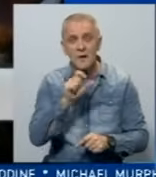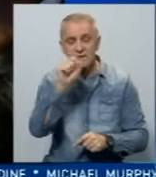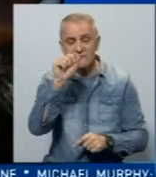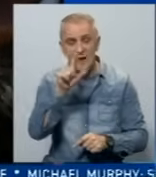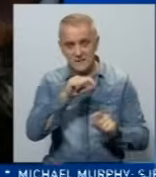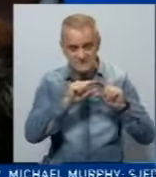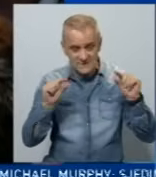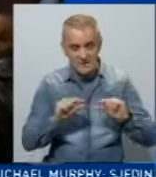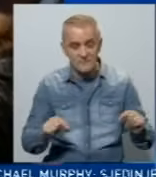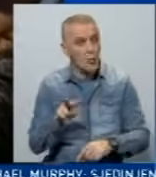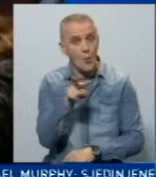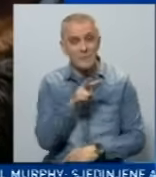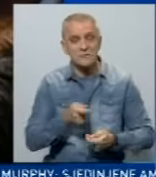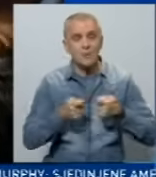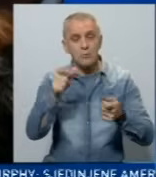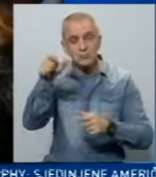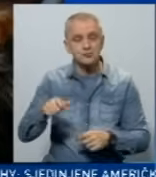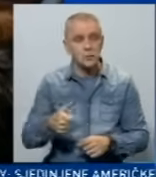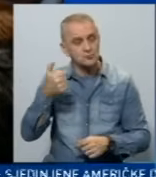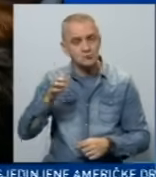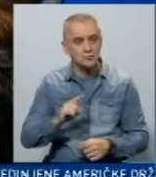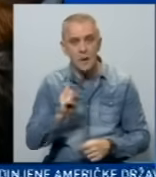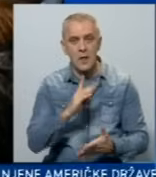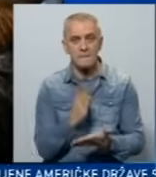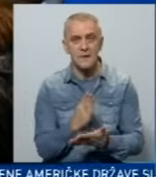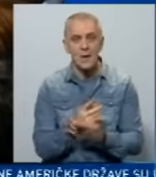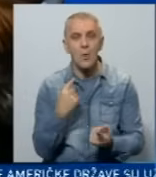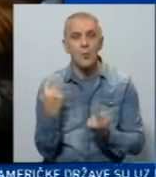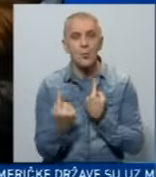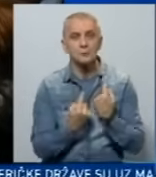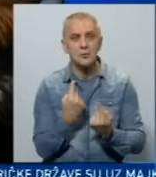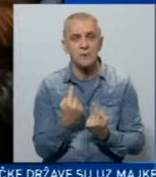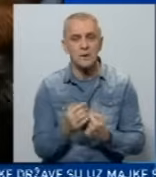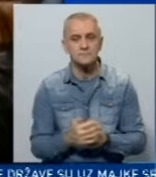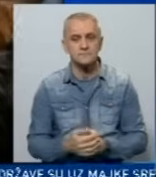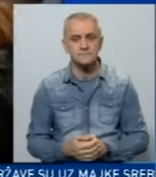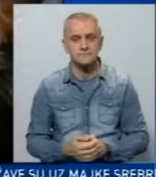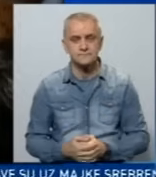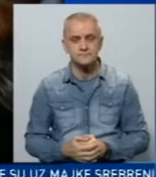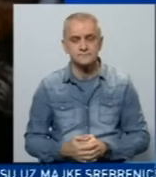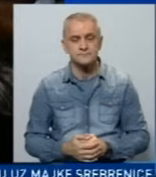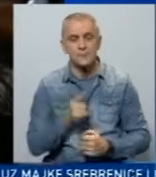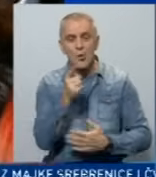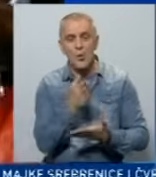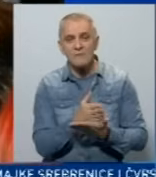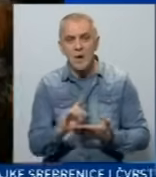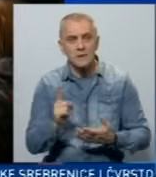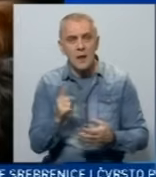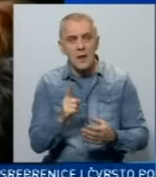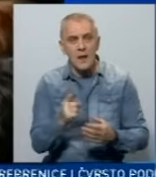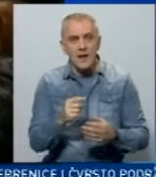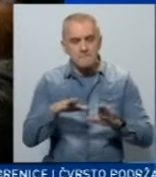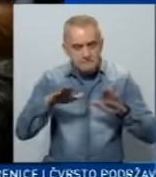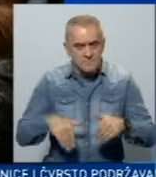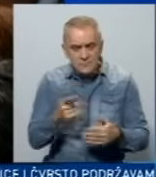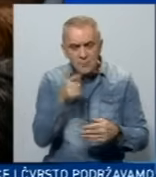obojica optuženih i apsolutno nije bilo uslova da se taj dio ne adaptira ovoj